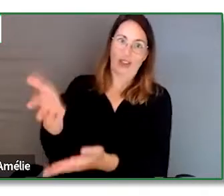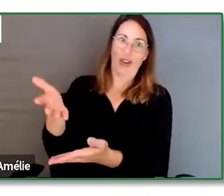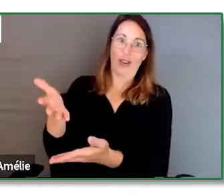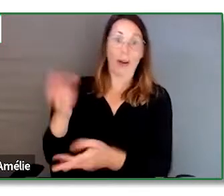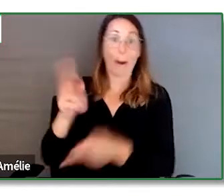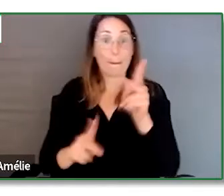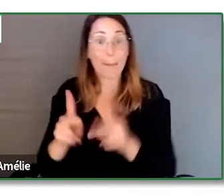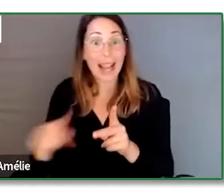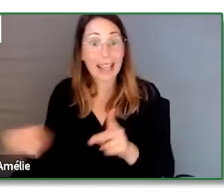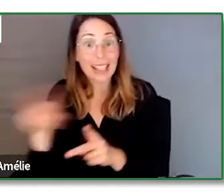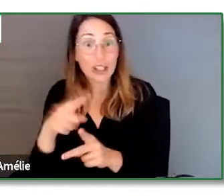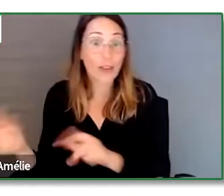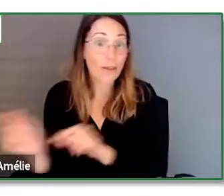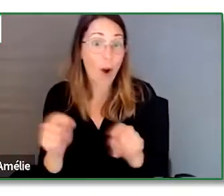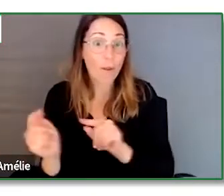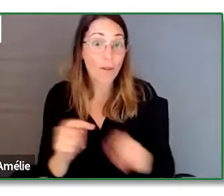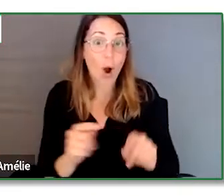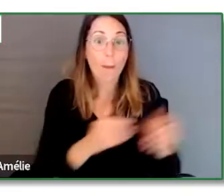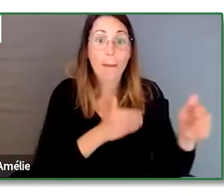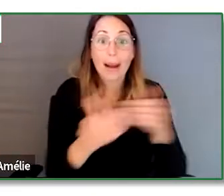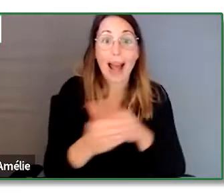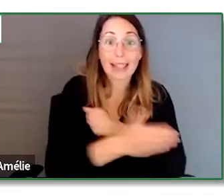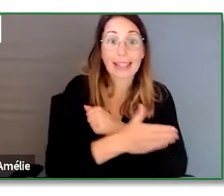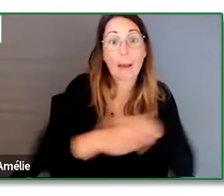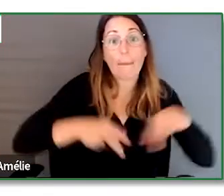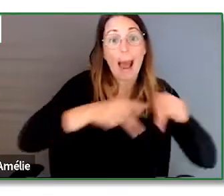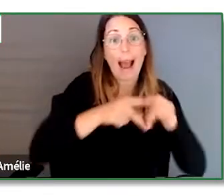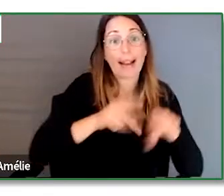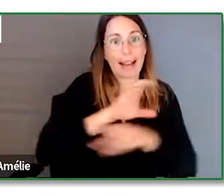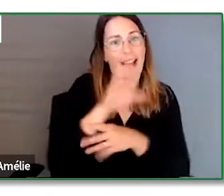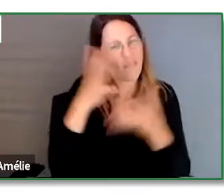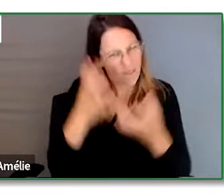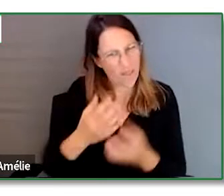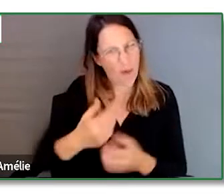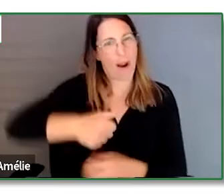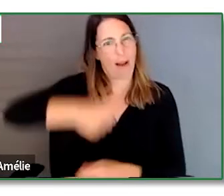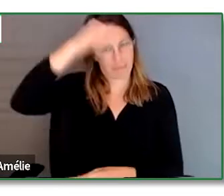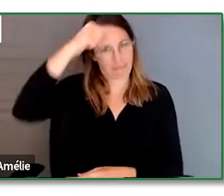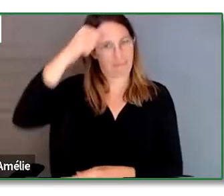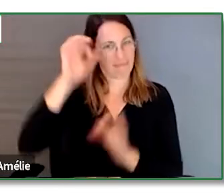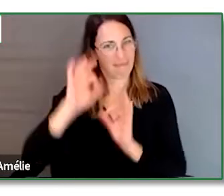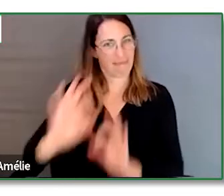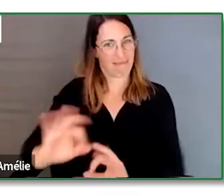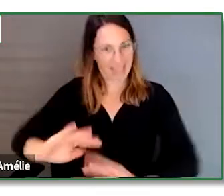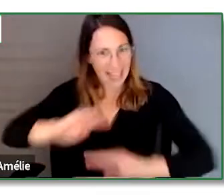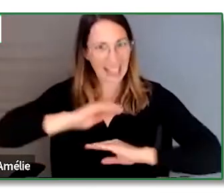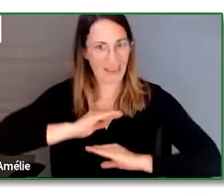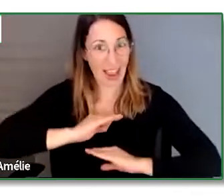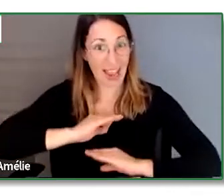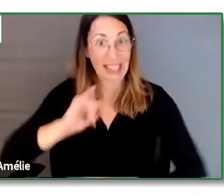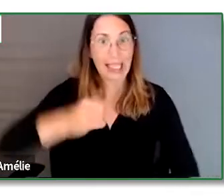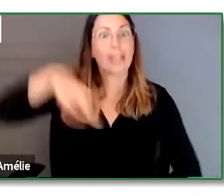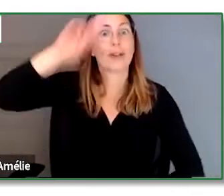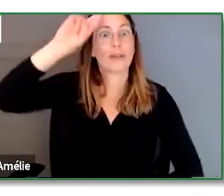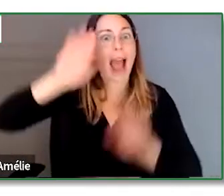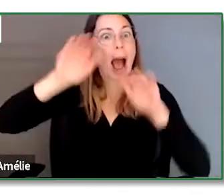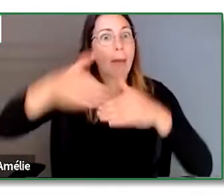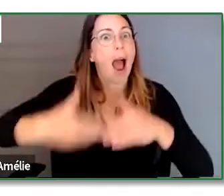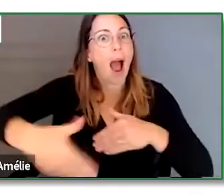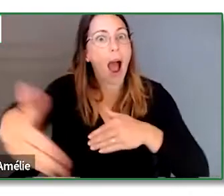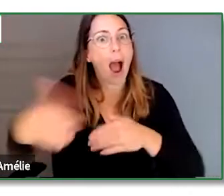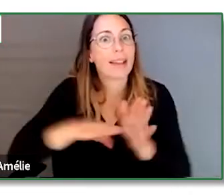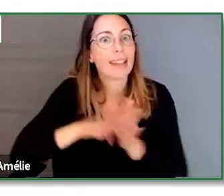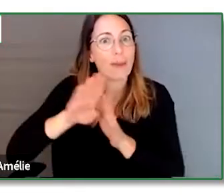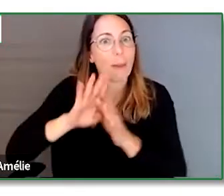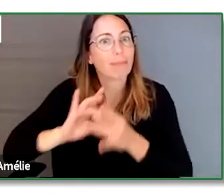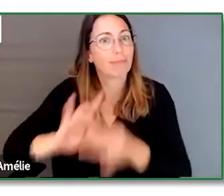on veut qu'ils aient des expériences mémorables. En ayant une expérience mémorable, on développe un sentiment d'appartenance. En développant un